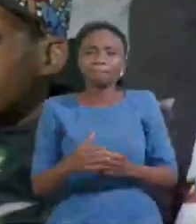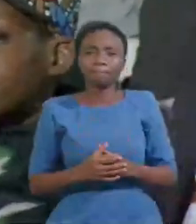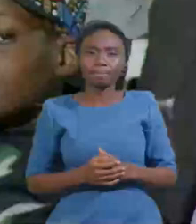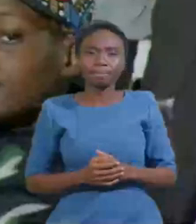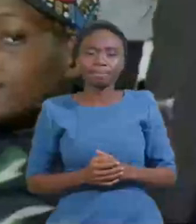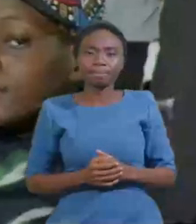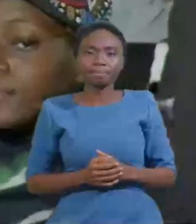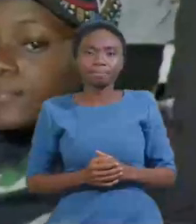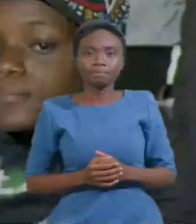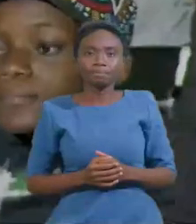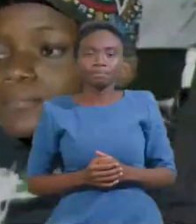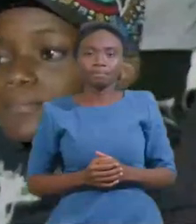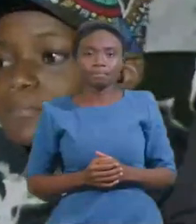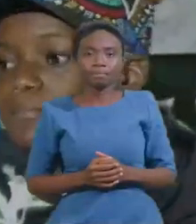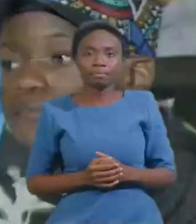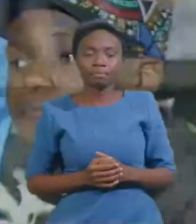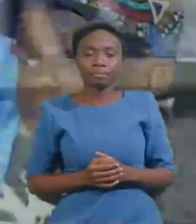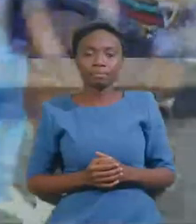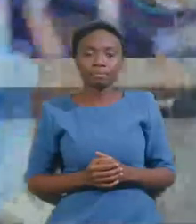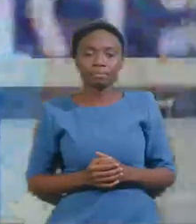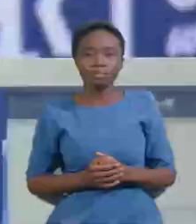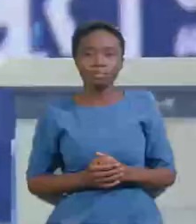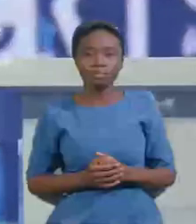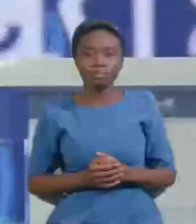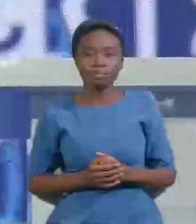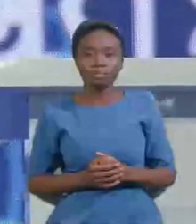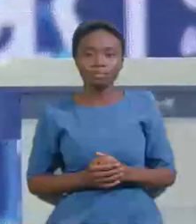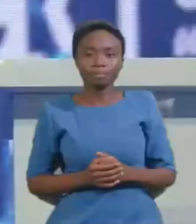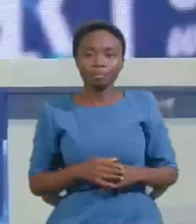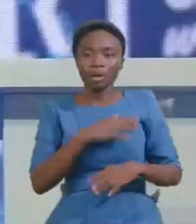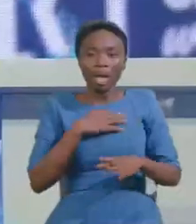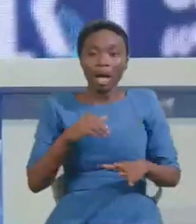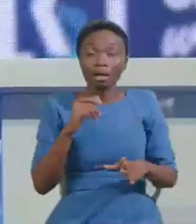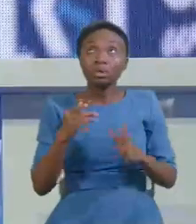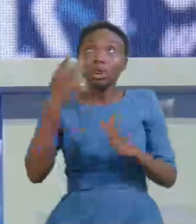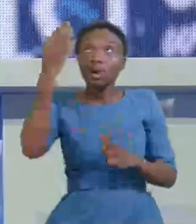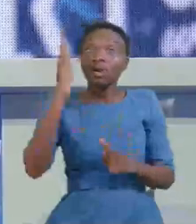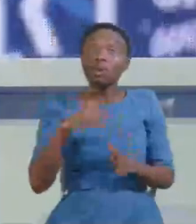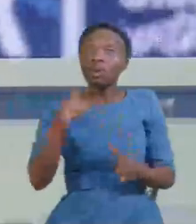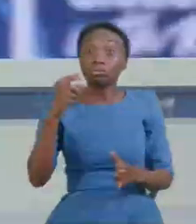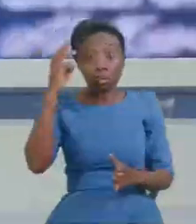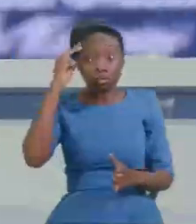Tout ce qui te maintenait lié avant, tout est détruit maintenant.